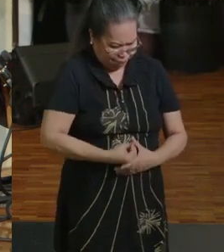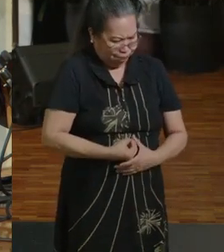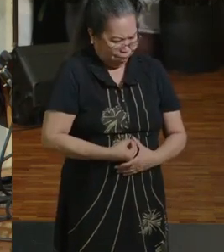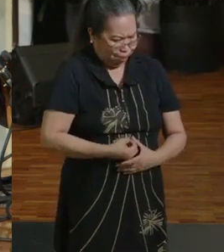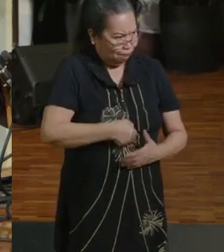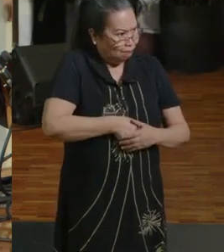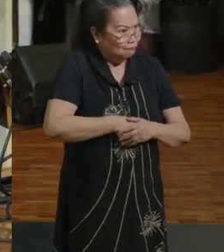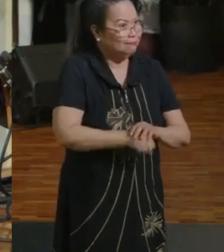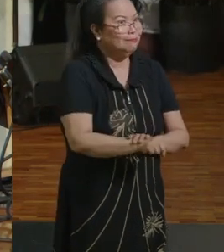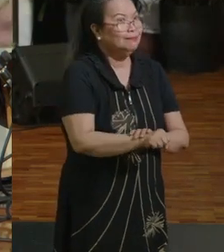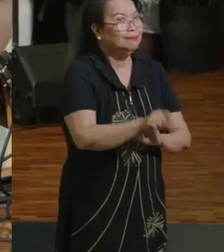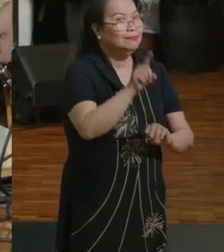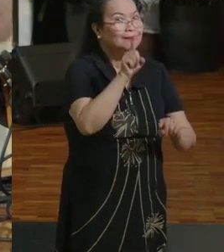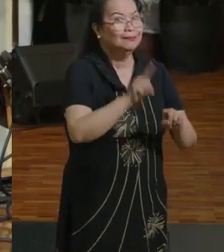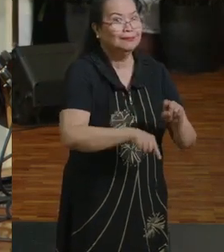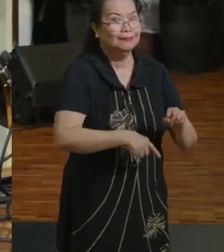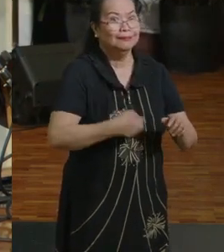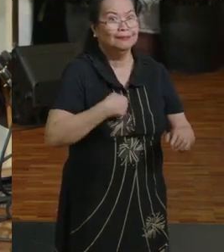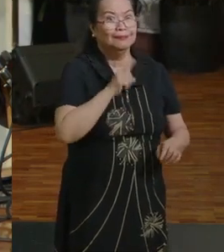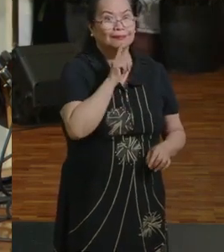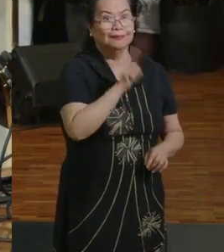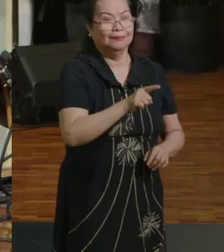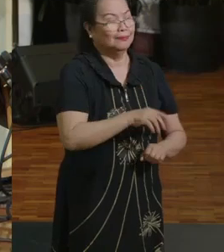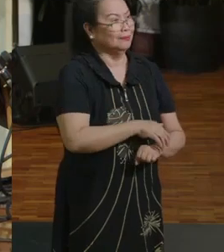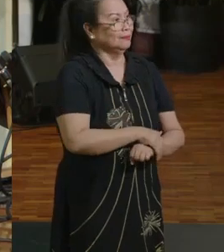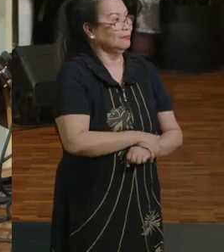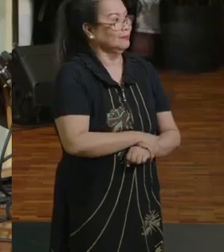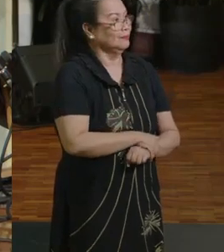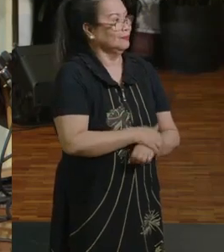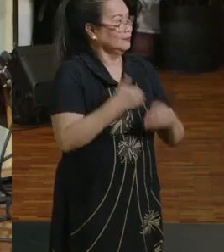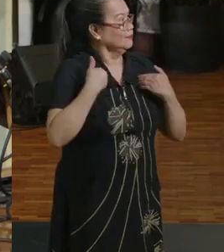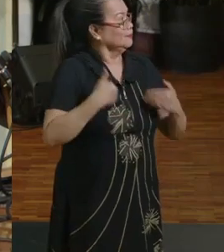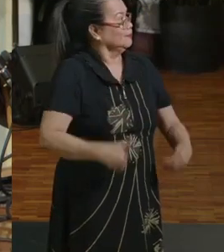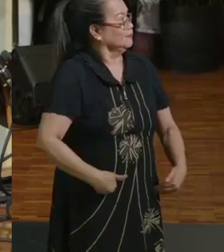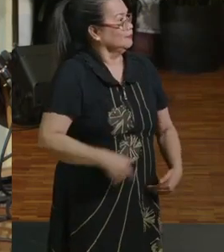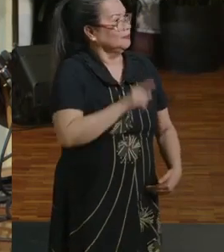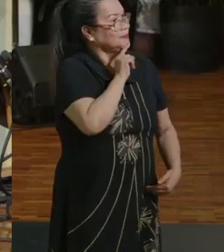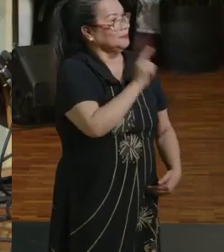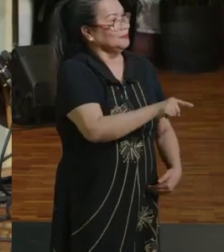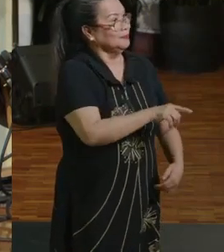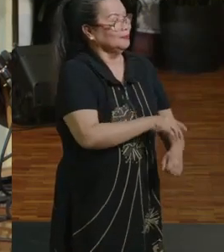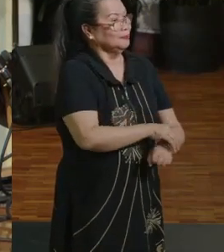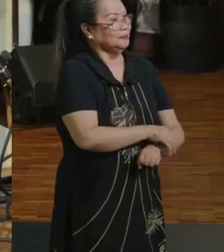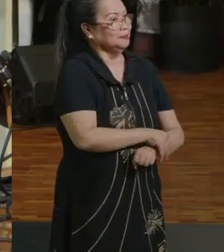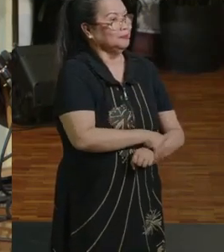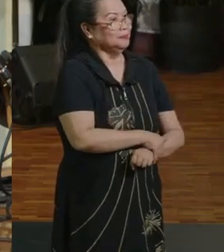way na hindi ko kayang ipanganak ang sarili ko physically.